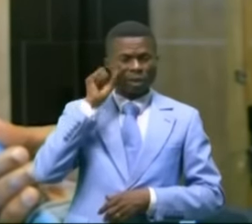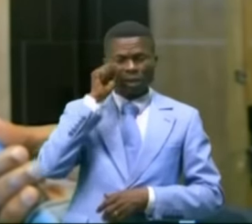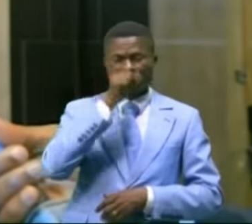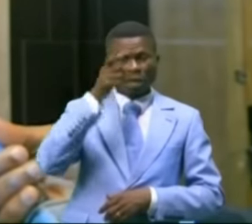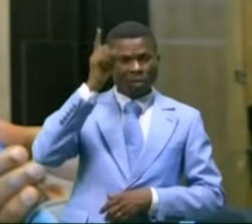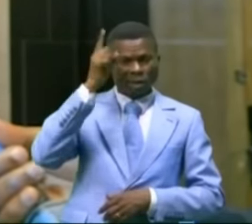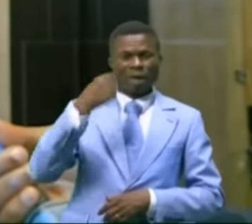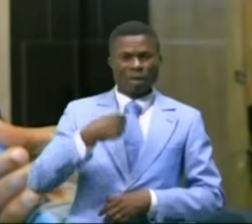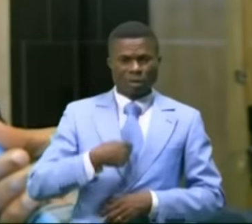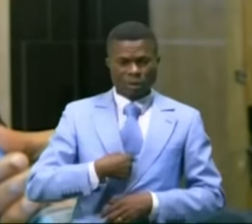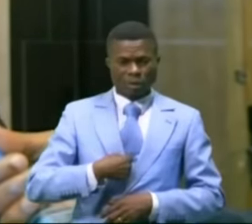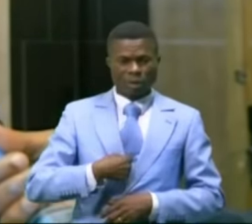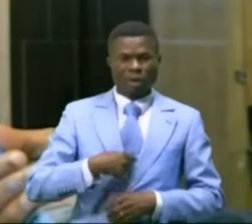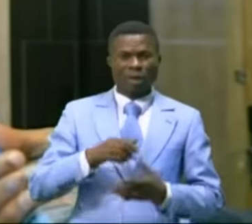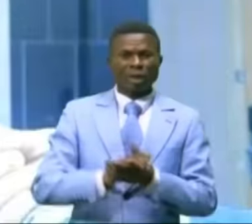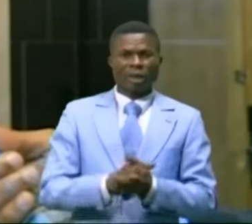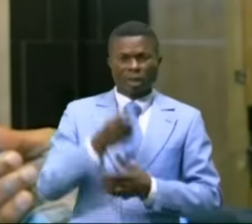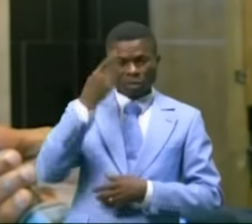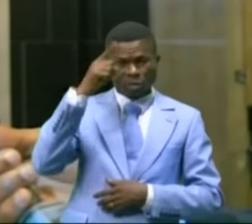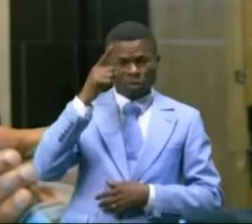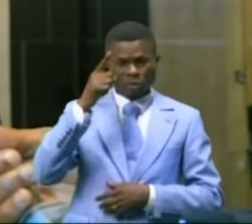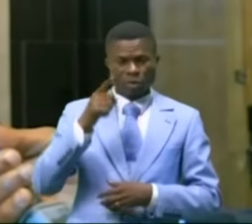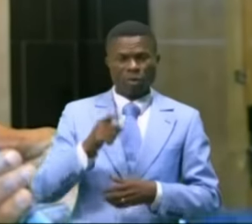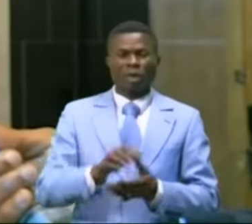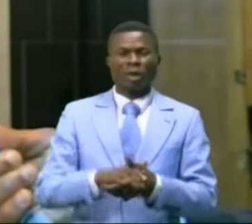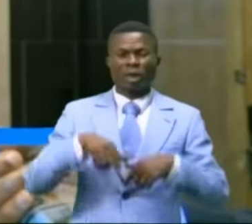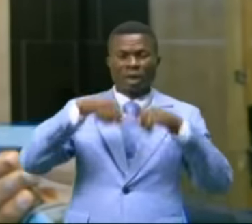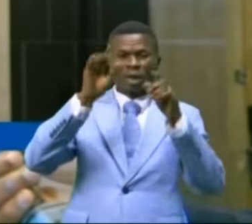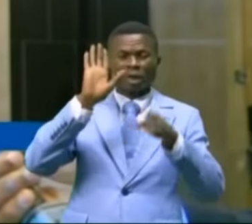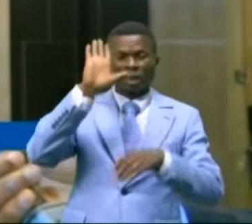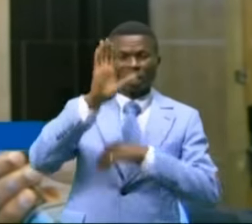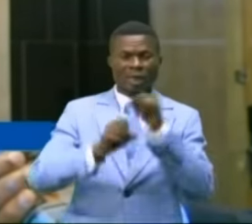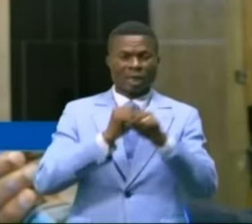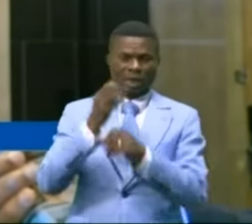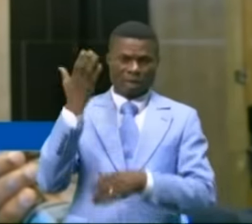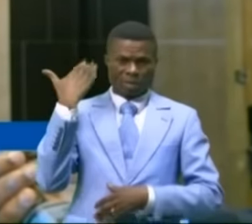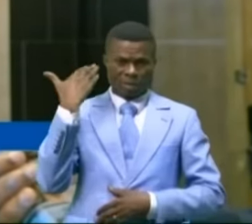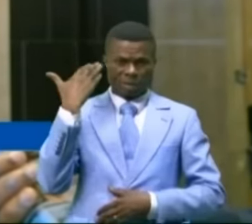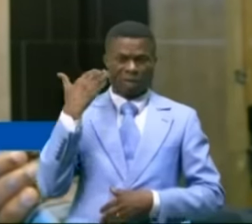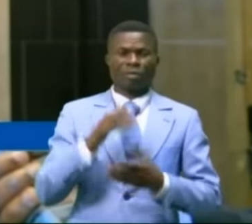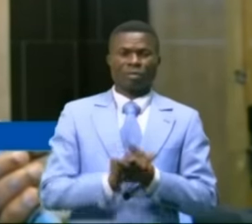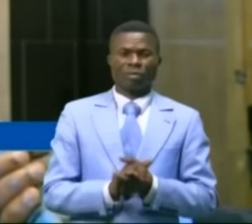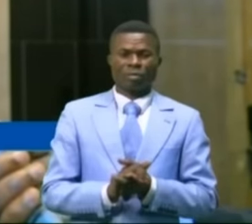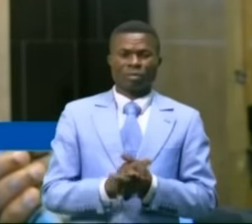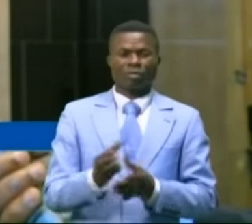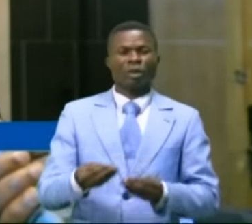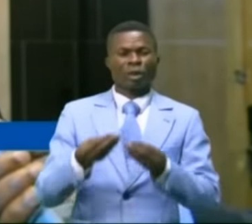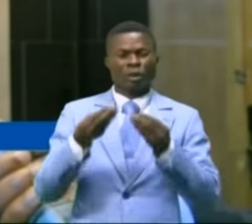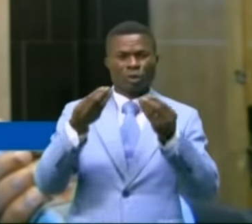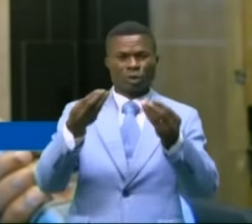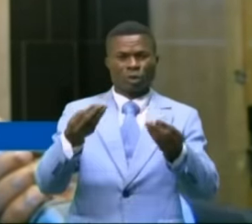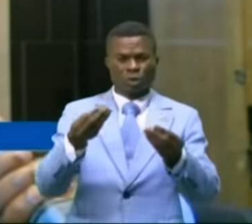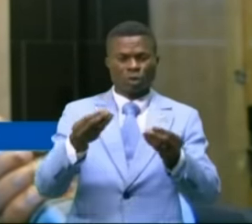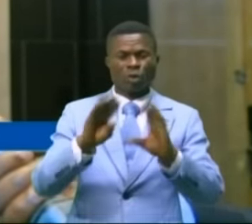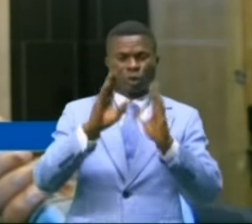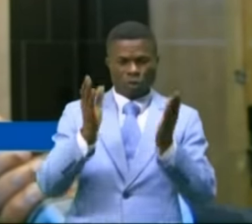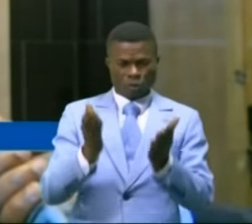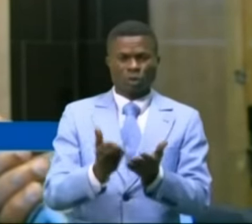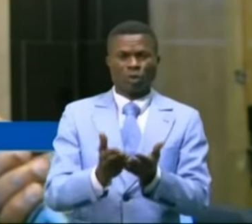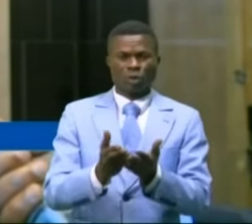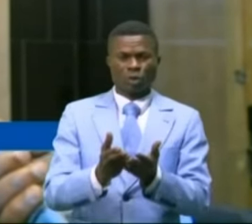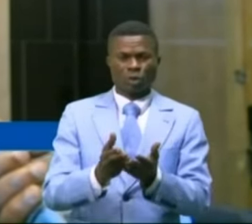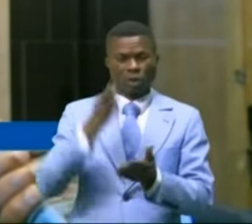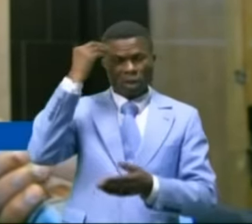République, on s'entend pour la législature passée, donner ce qu'avait été